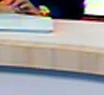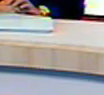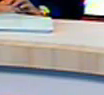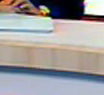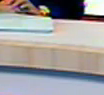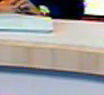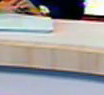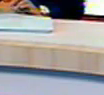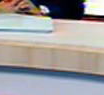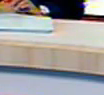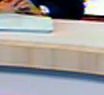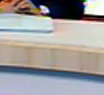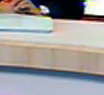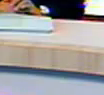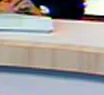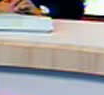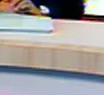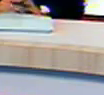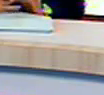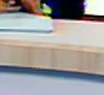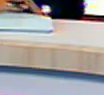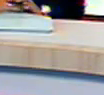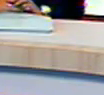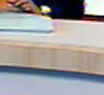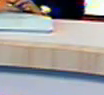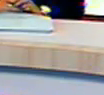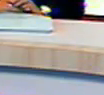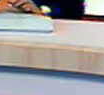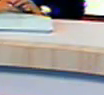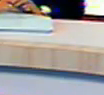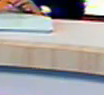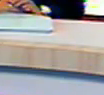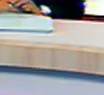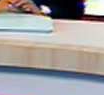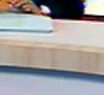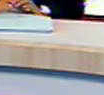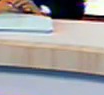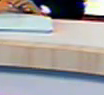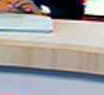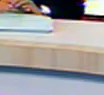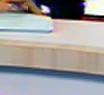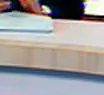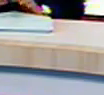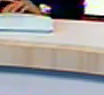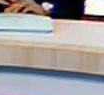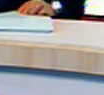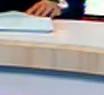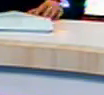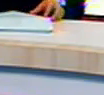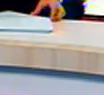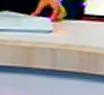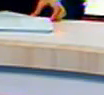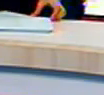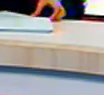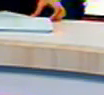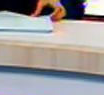Malaysia bersama Melo pagi tadi diperjaya bagi menggalakkan amalan pemakanan bernutrisi dan gaya hidup sihat mendapat sambutan